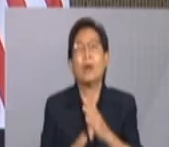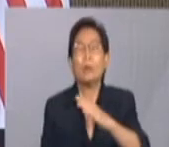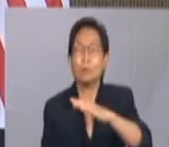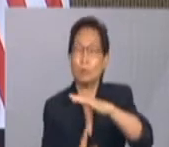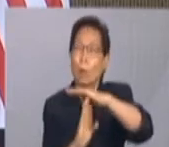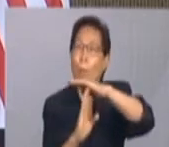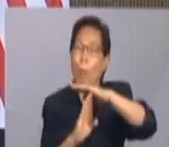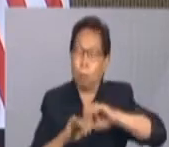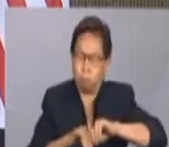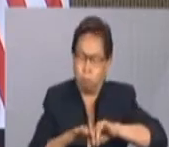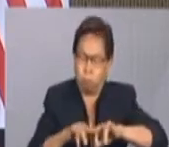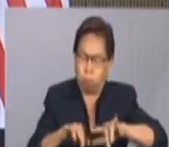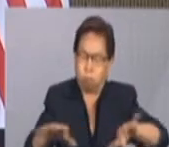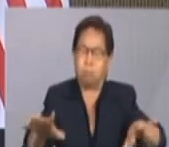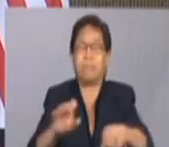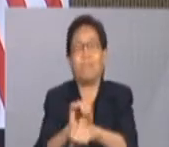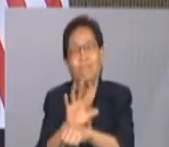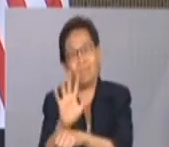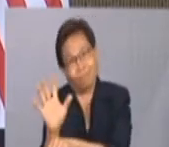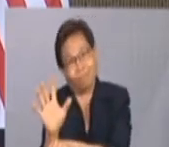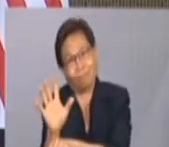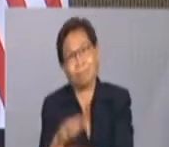penularan qobid